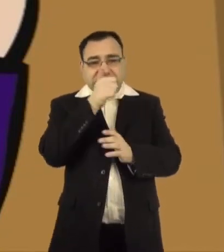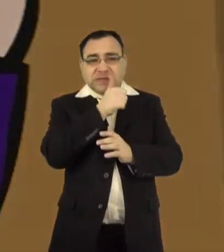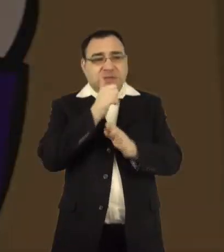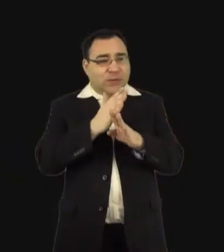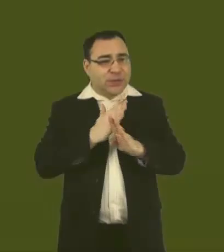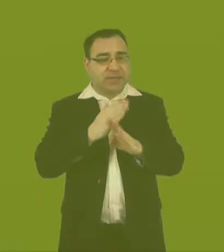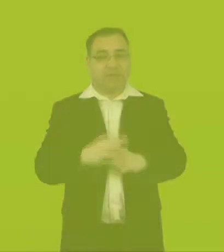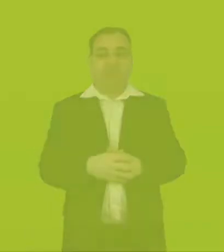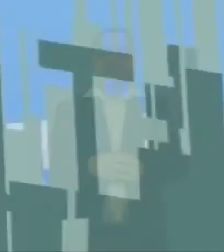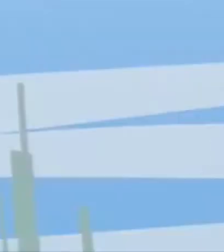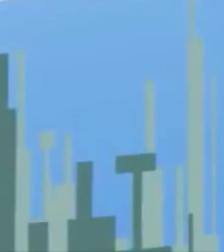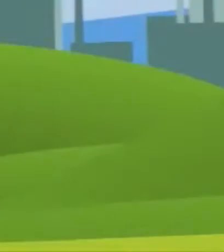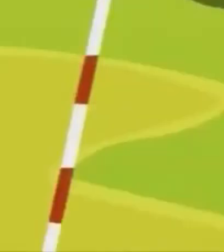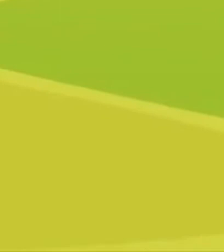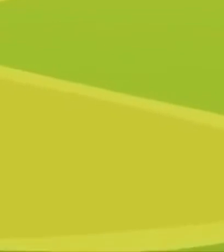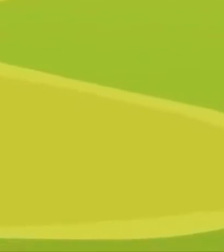dyskrecję.